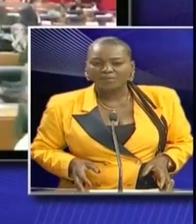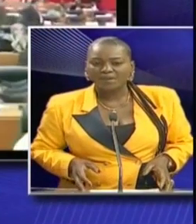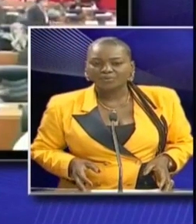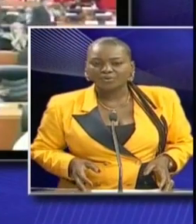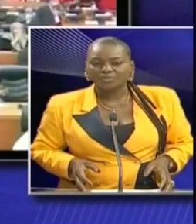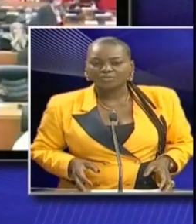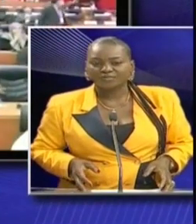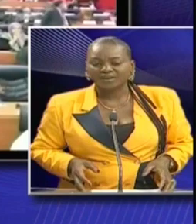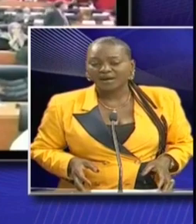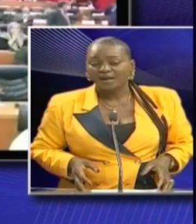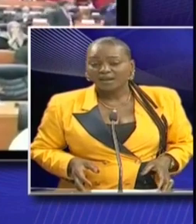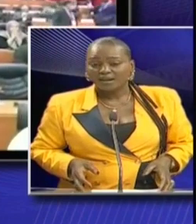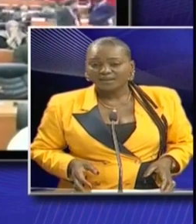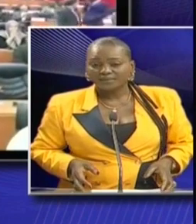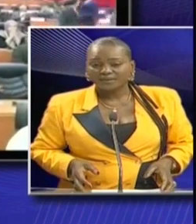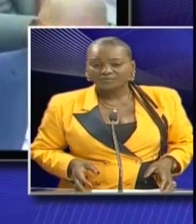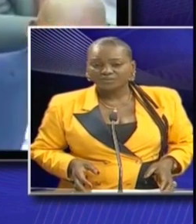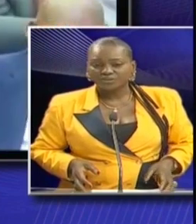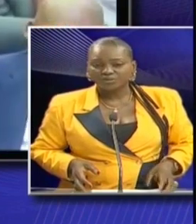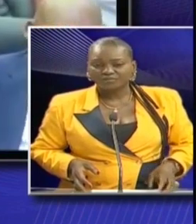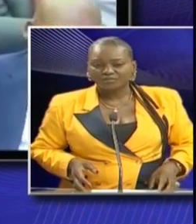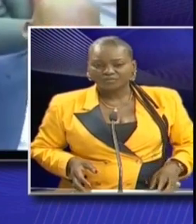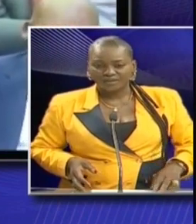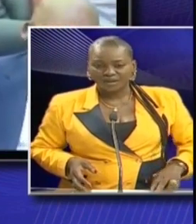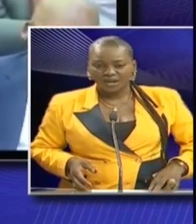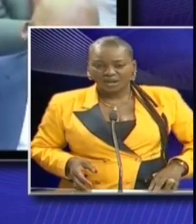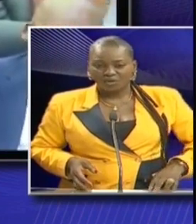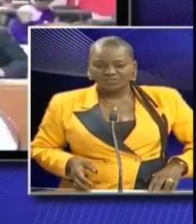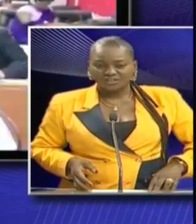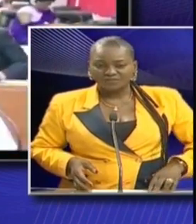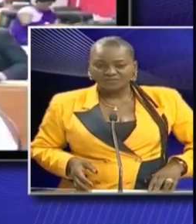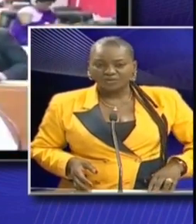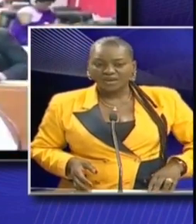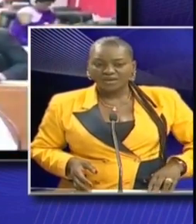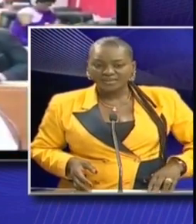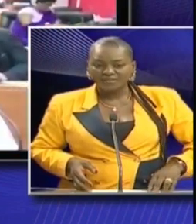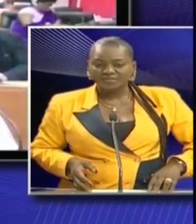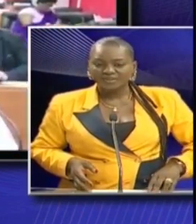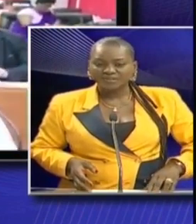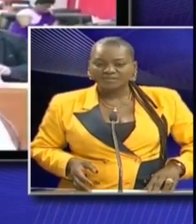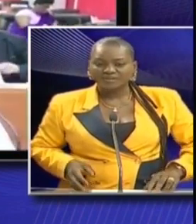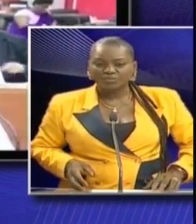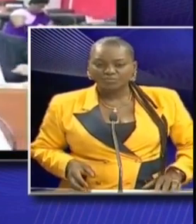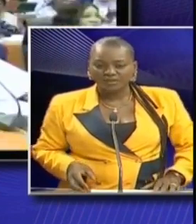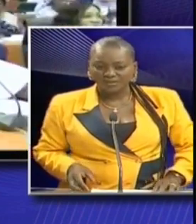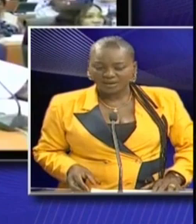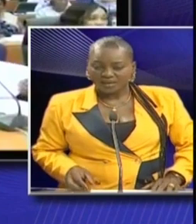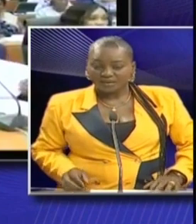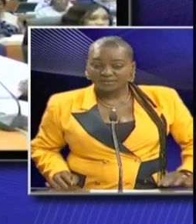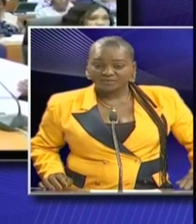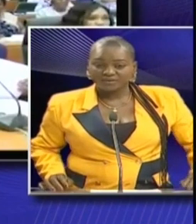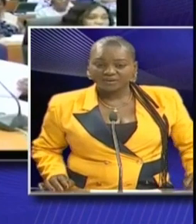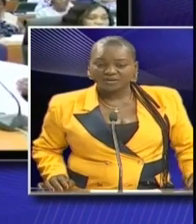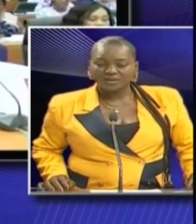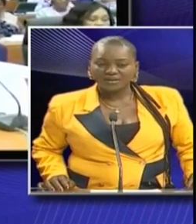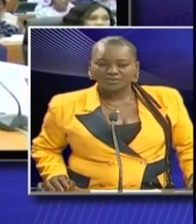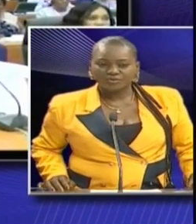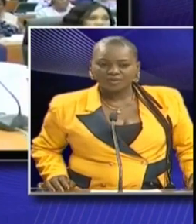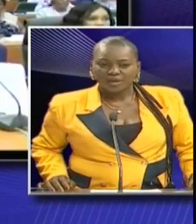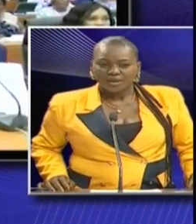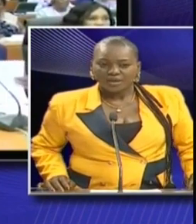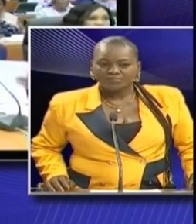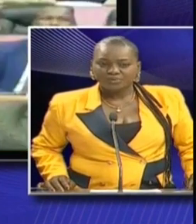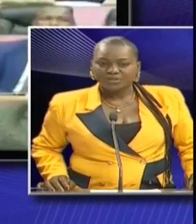en même temps que se fera l'intégration des jeunes fonctionnaires. L'objectif est de redynamiser l'administration publique et d'assainir les